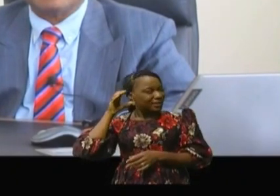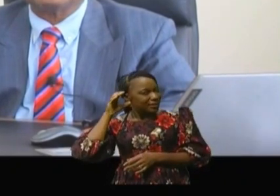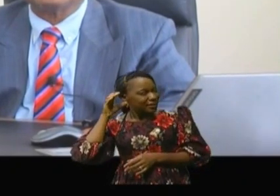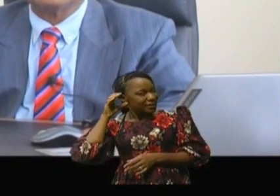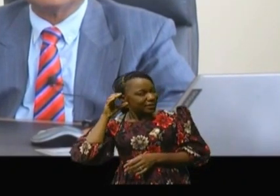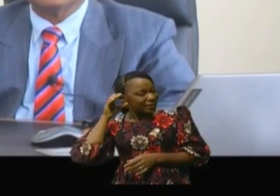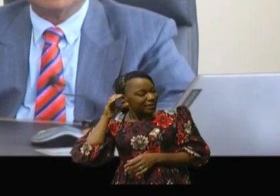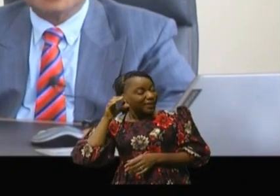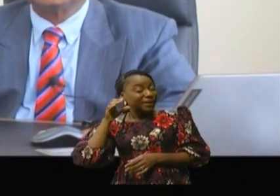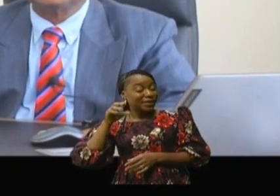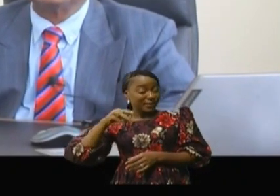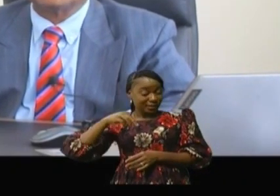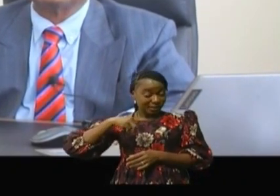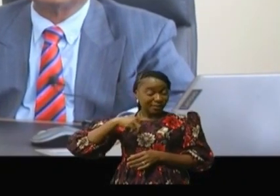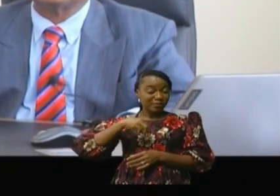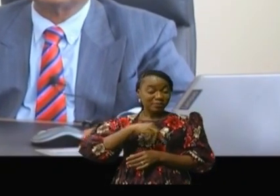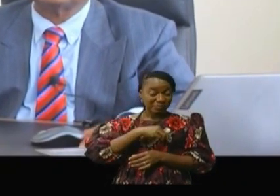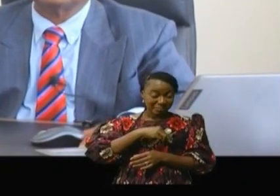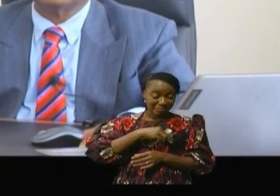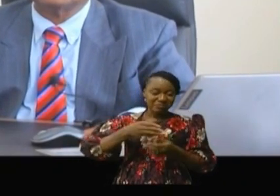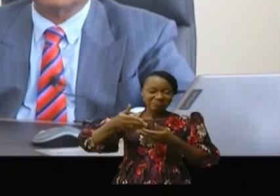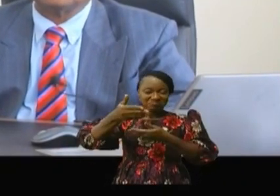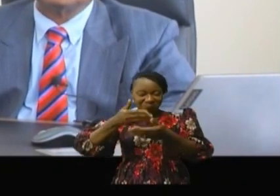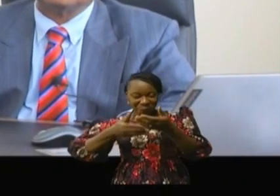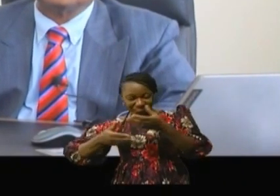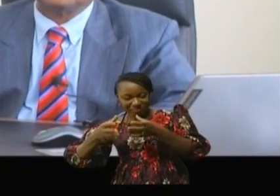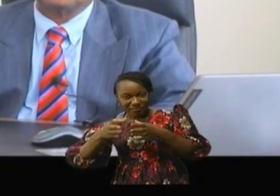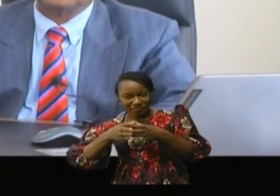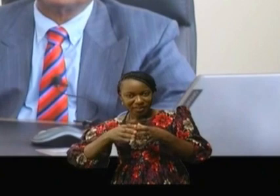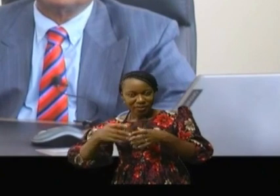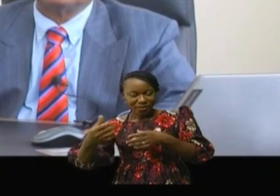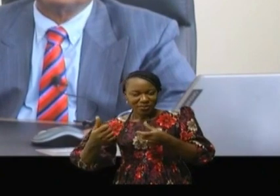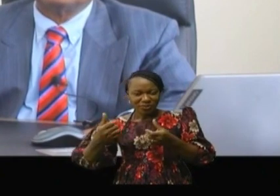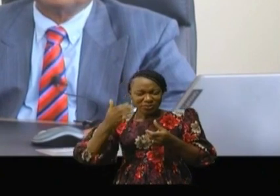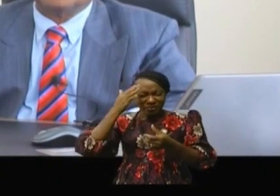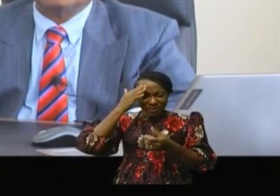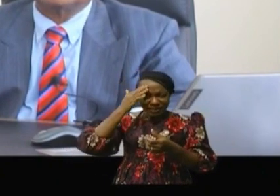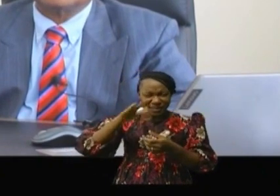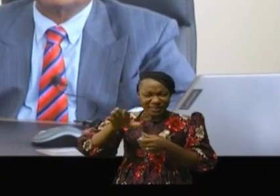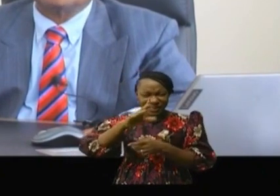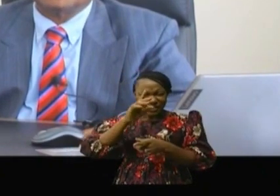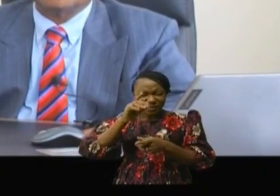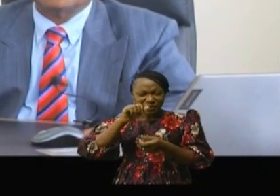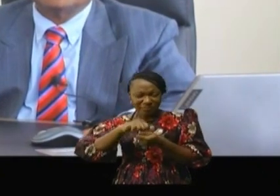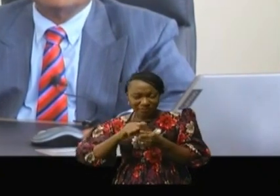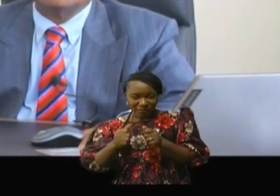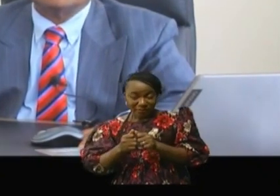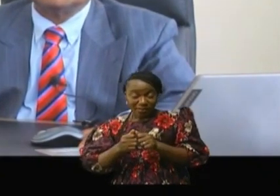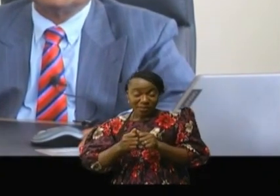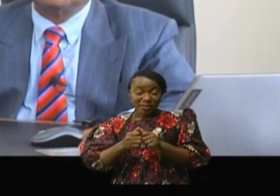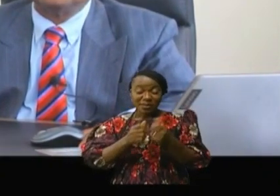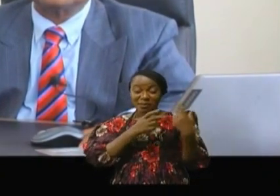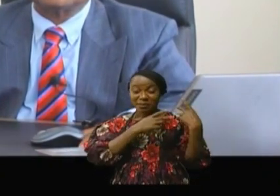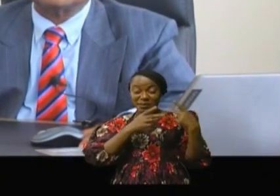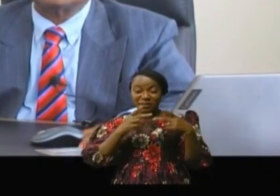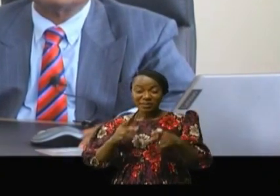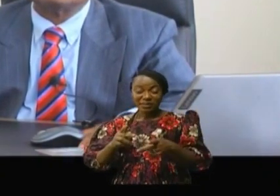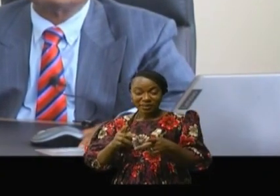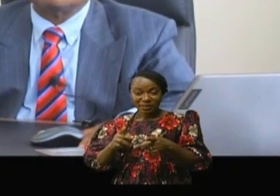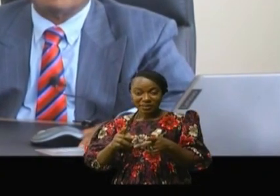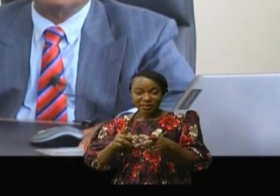les staffs, échanger avec eux et connaître leurs préoccupations. Pendant cette assemblée, j'ai pu